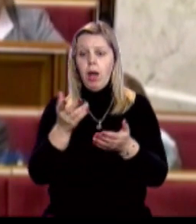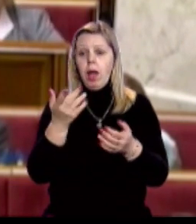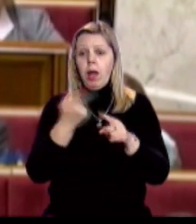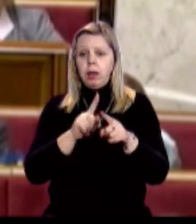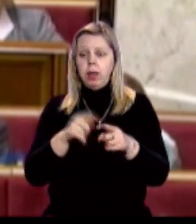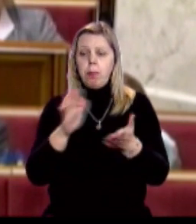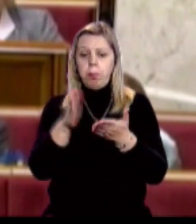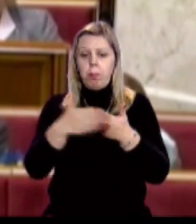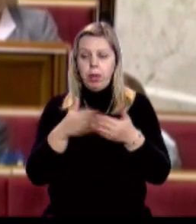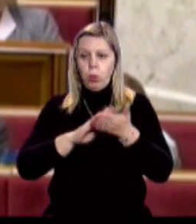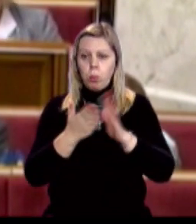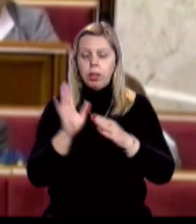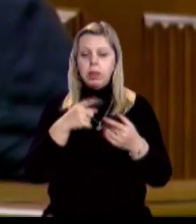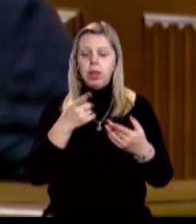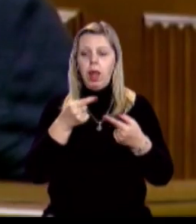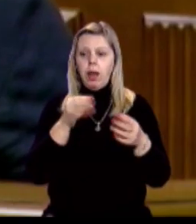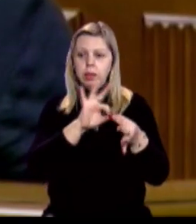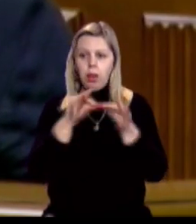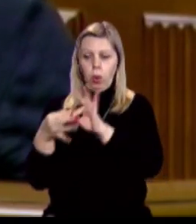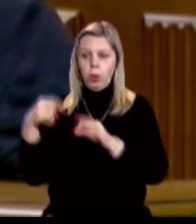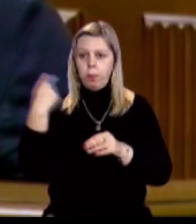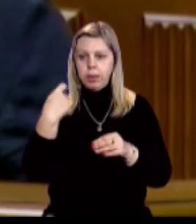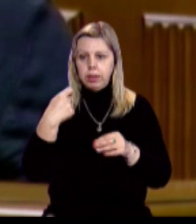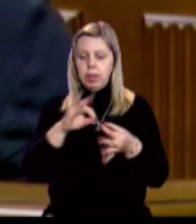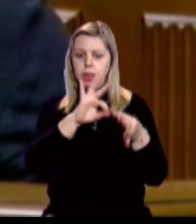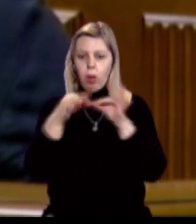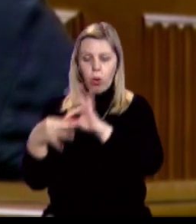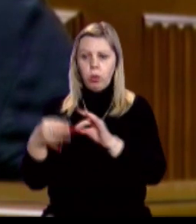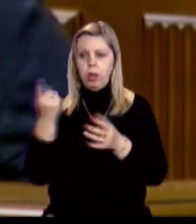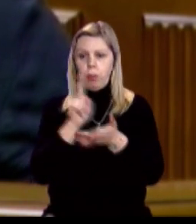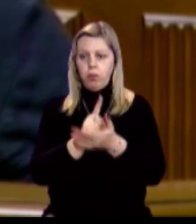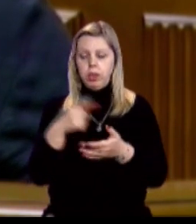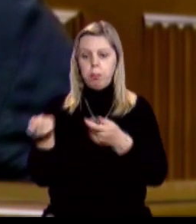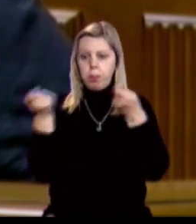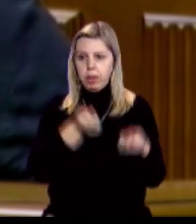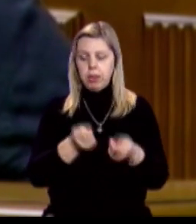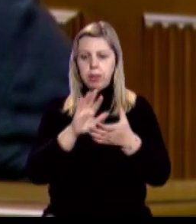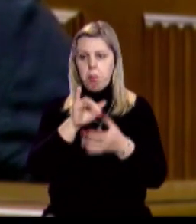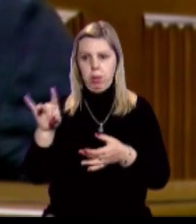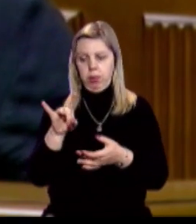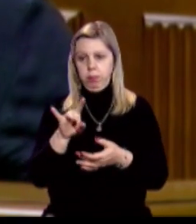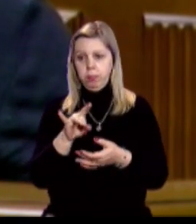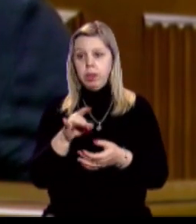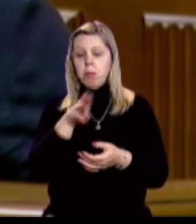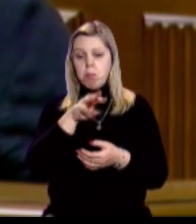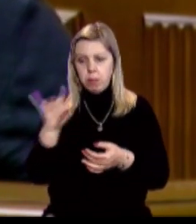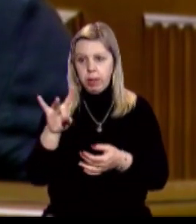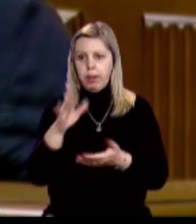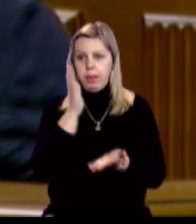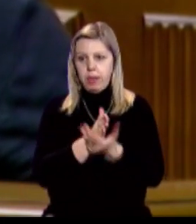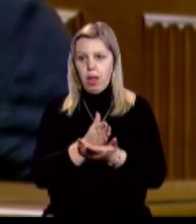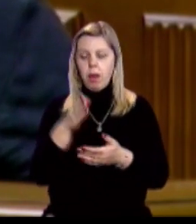передумова для діалогу президентів. Діалогу, який повинен принести мир. Мир